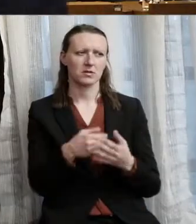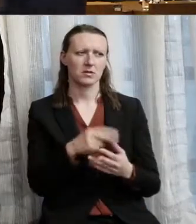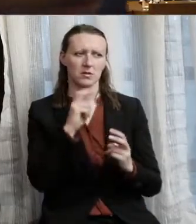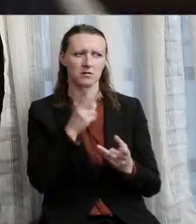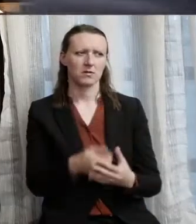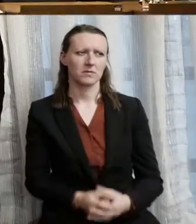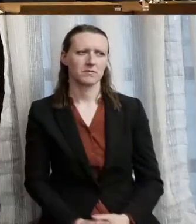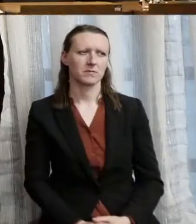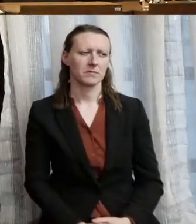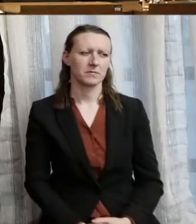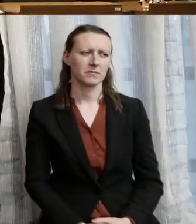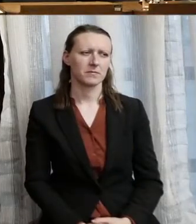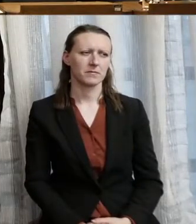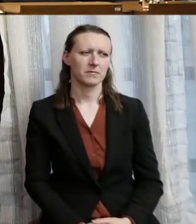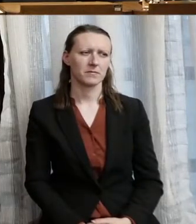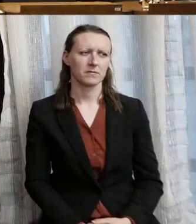odgovori.